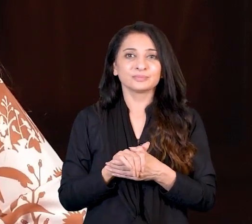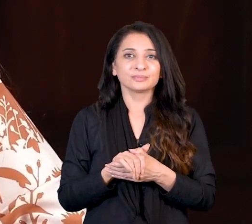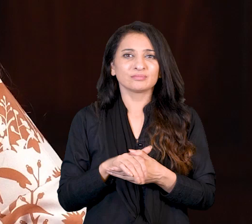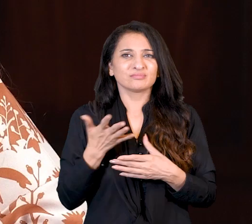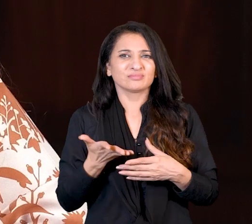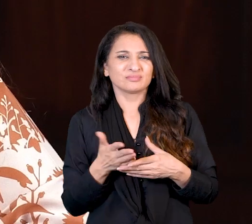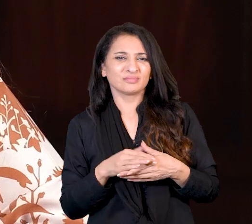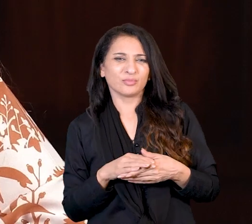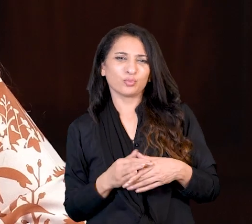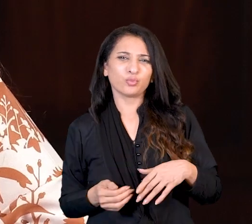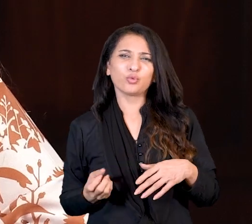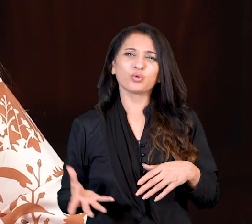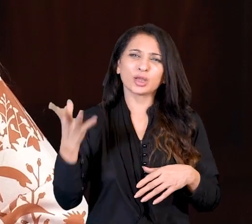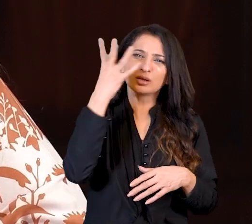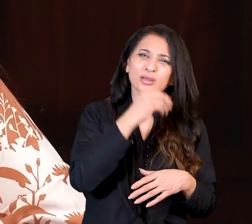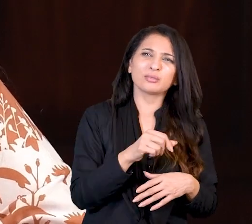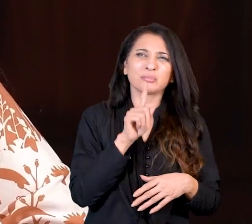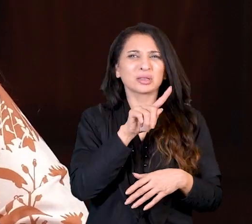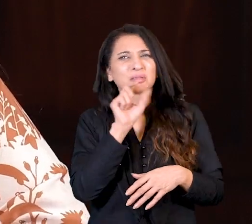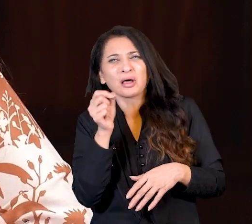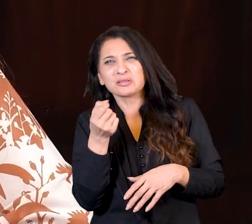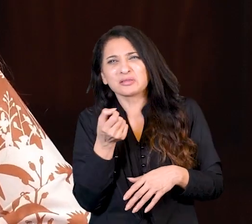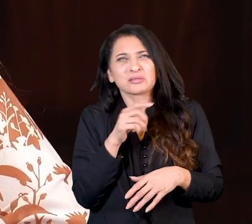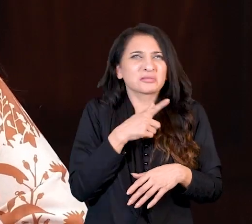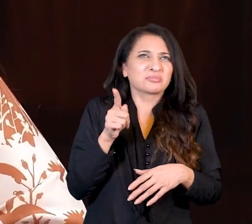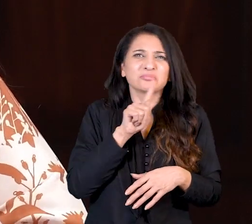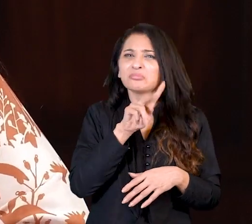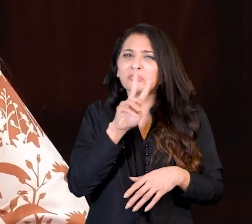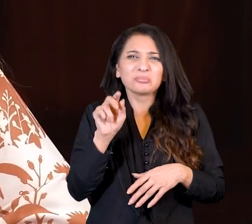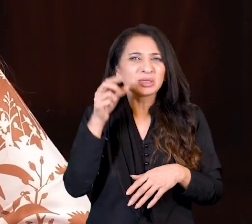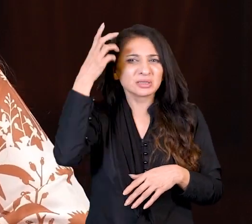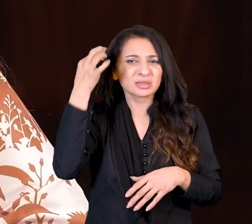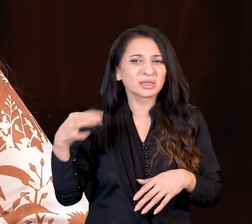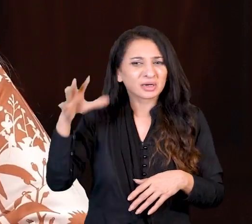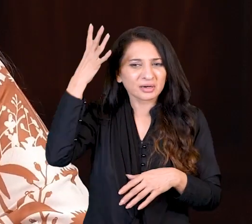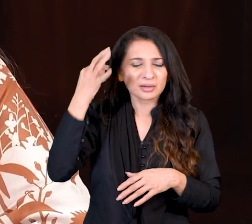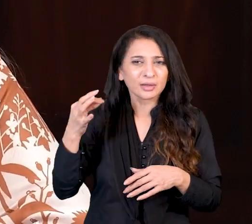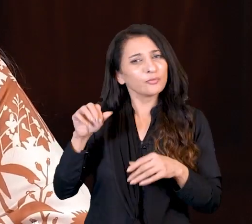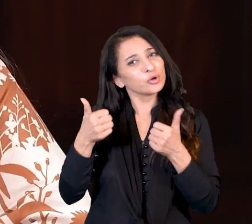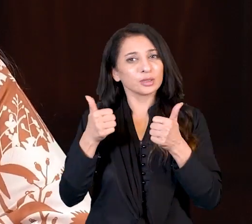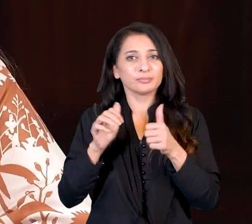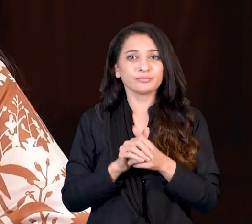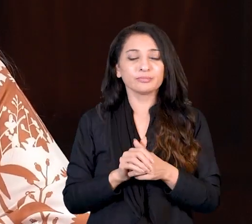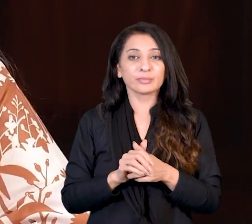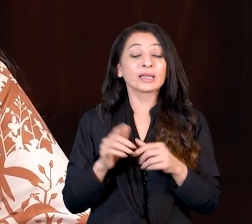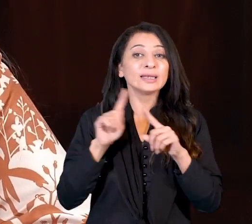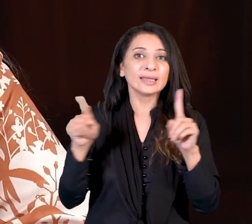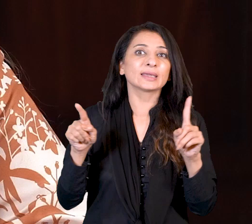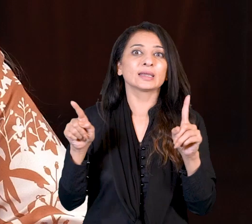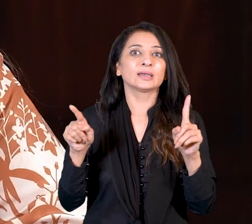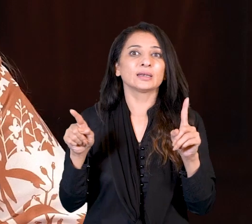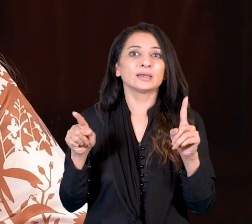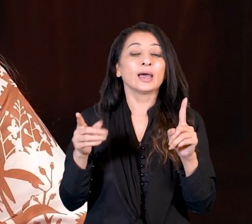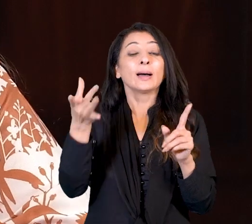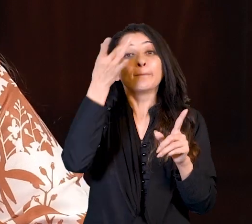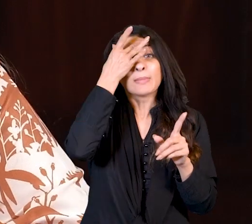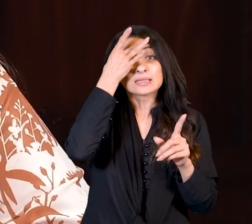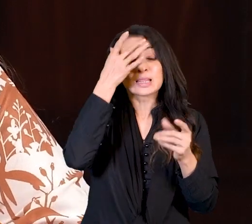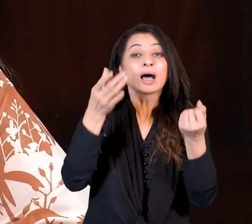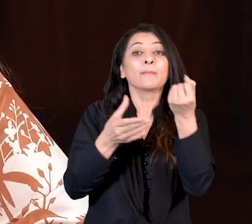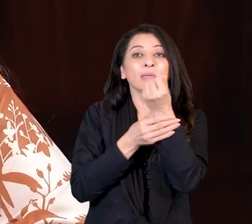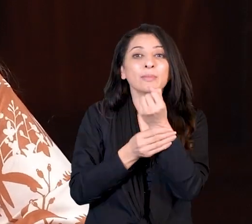भी दिन में 5, 6, 7 बाल, 10 बाल, 20 बाल कई लोगों के गिर रहे होते हैं। बट व्हाट एक्चुअली इज़ अ हेयर फॉल